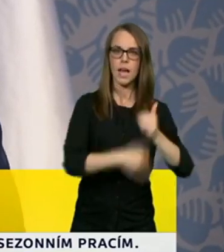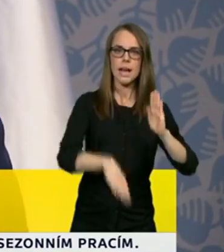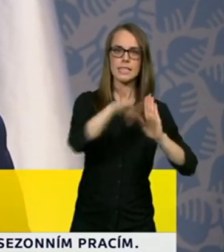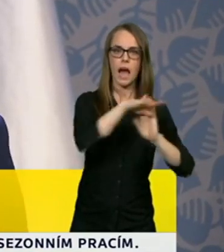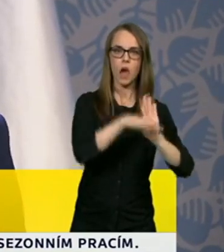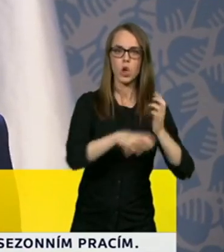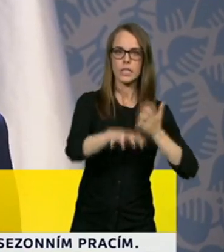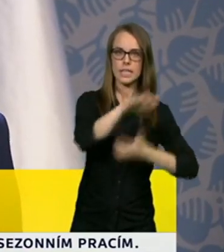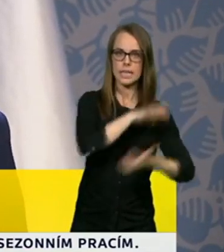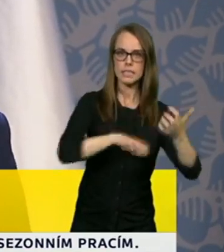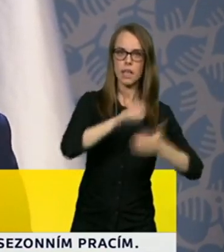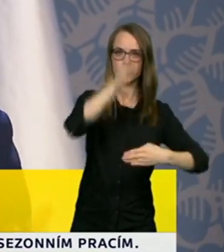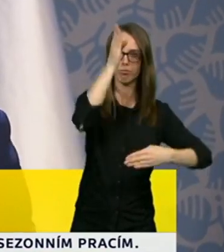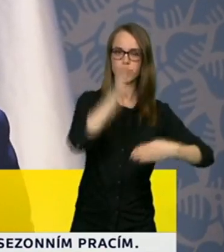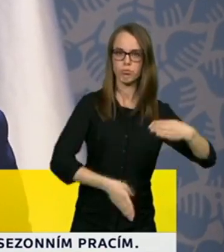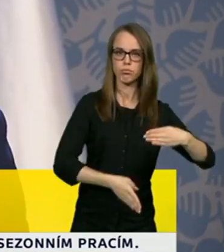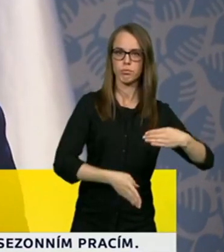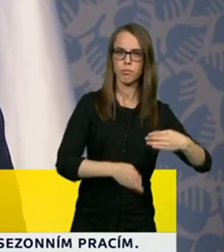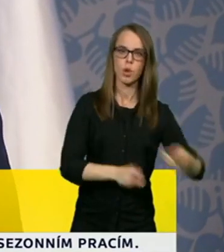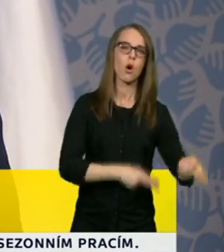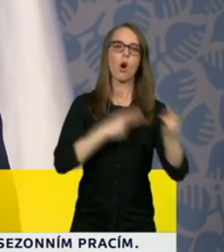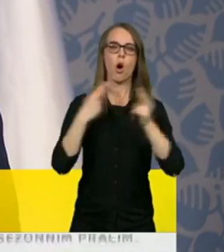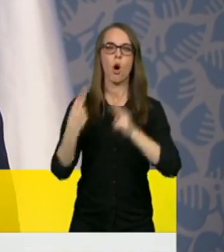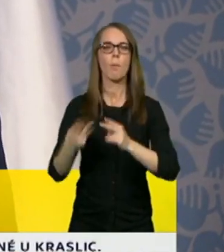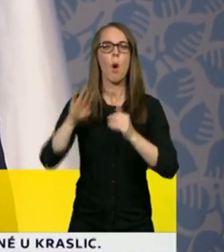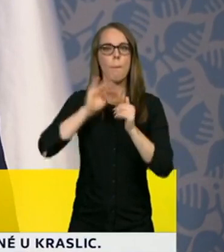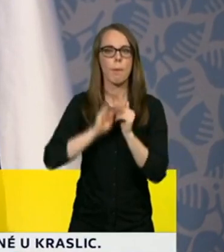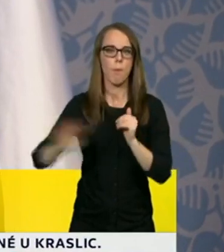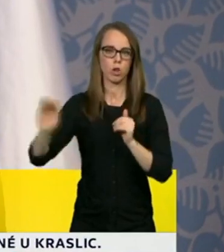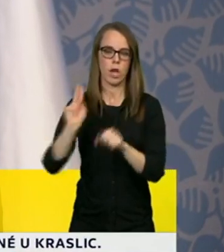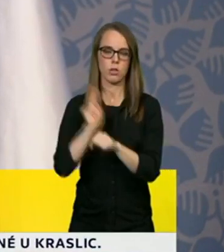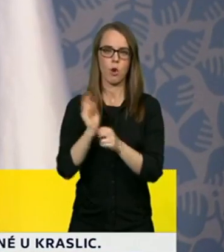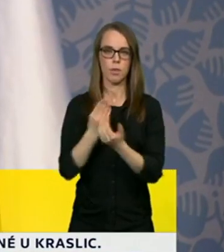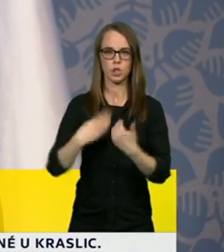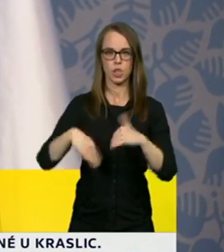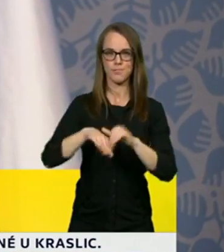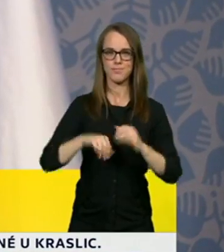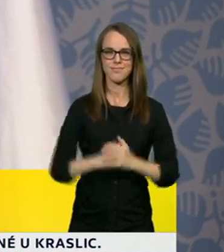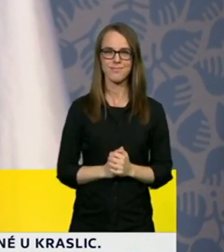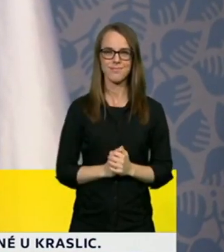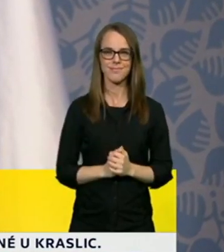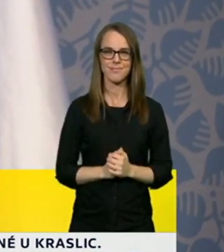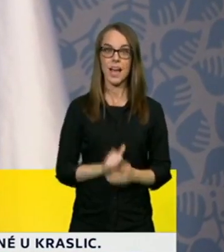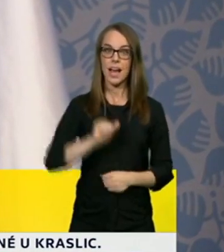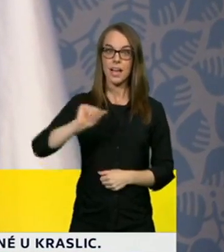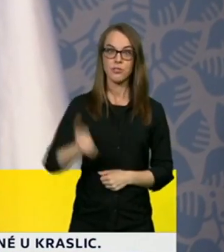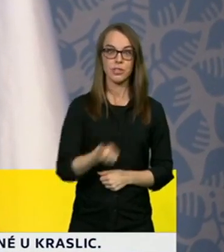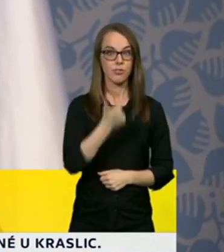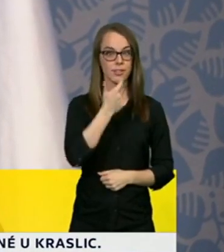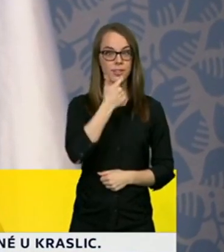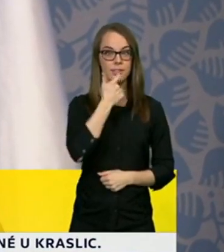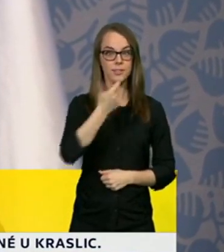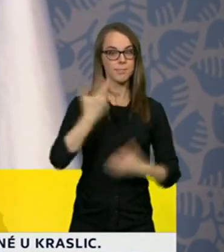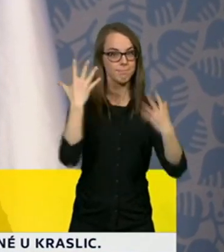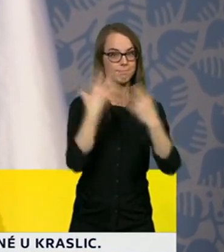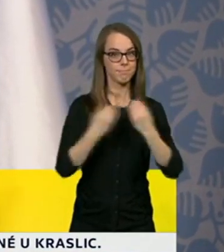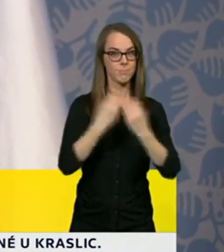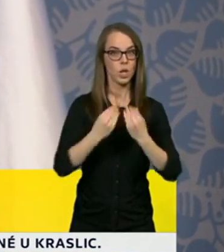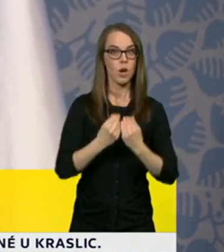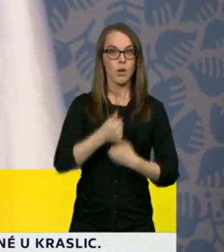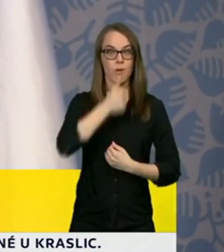covidové agendě a dovolte, abych vás ještě seznámil s jedním podle mého názoru velmi důležitým bodem ministerstva